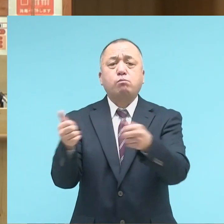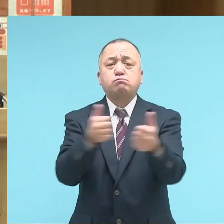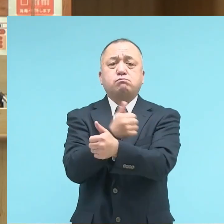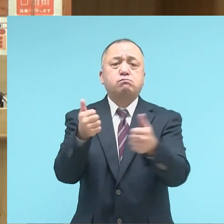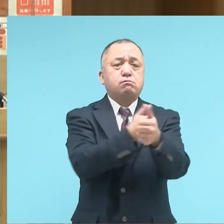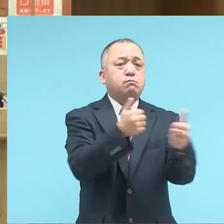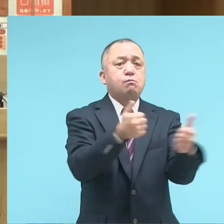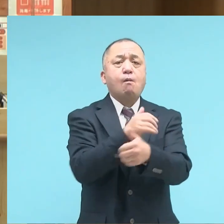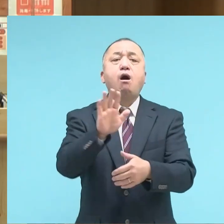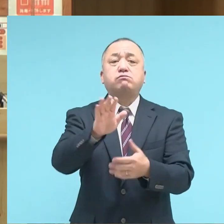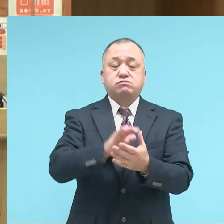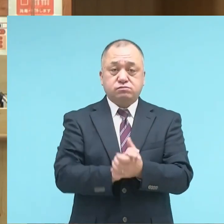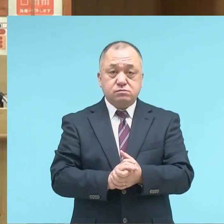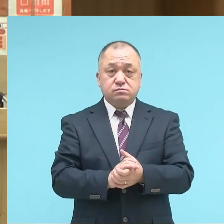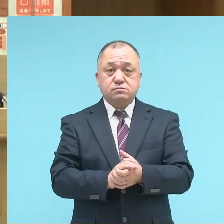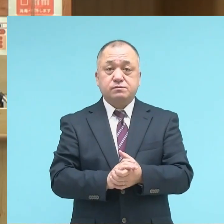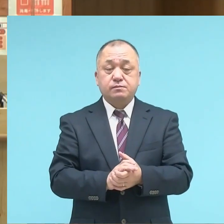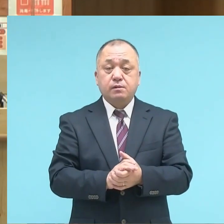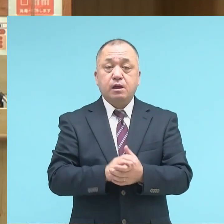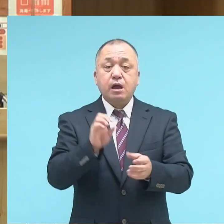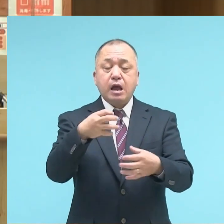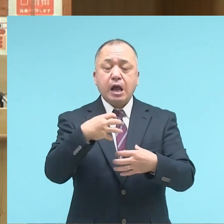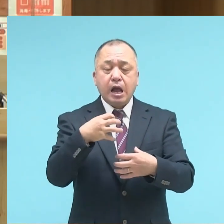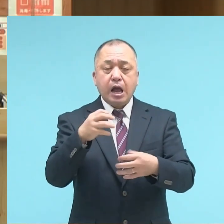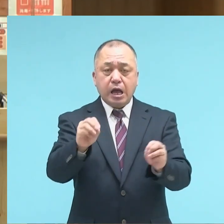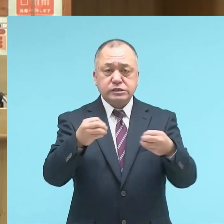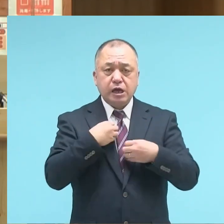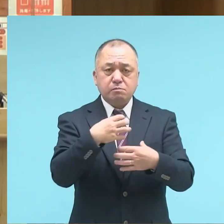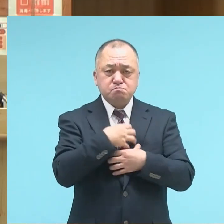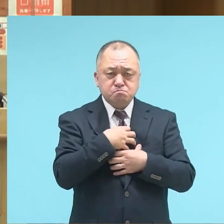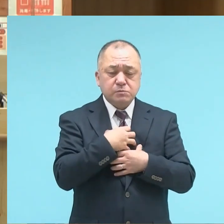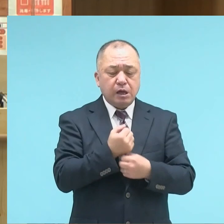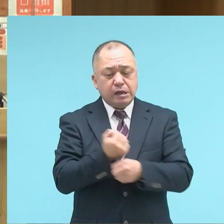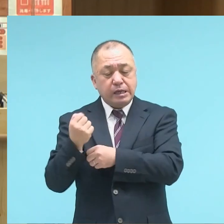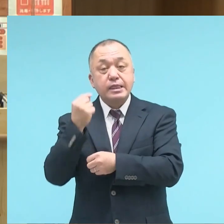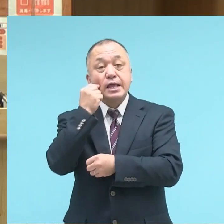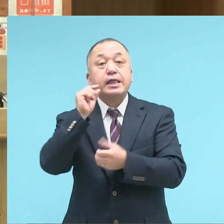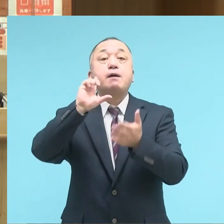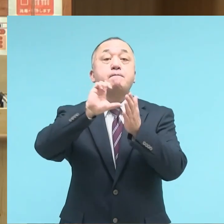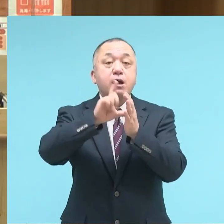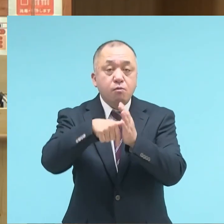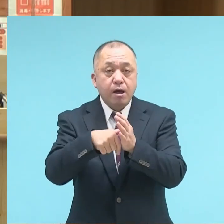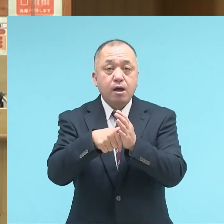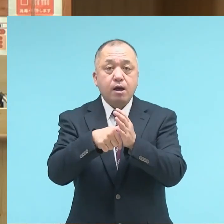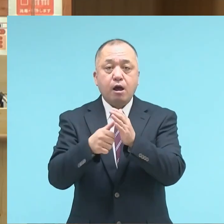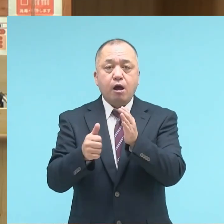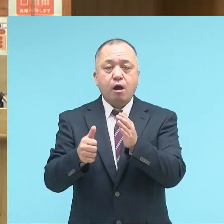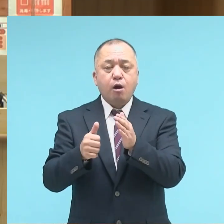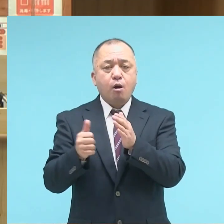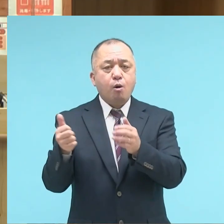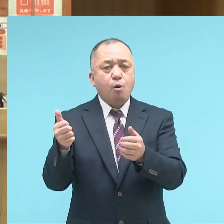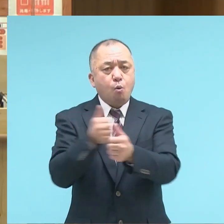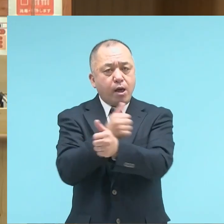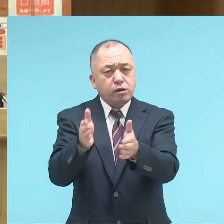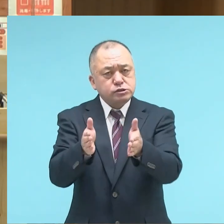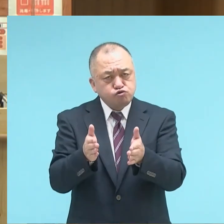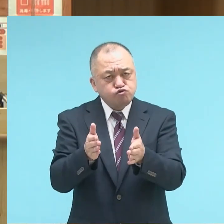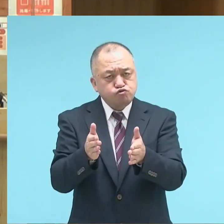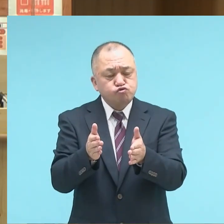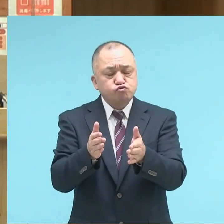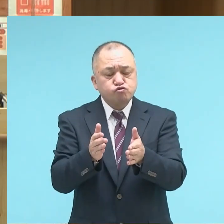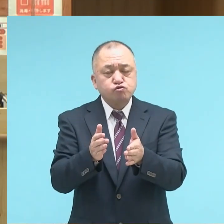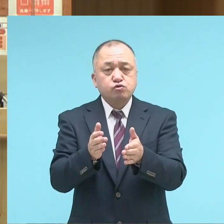ないそういった往来については控えていただくということを、判断するかどうかっていう中で、冒頭どうするかって話です